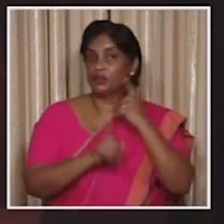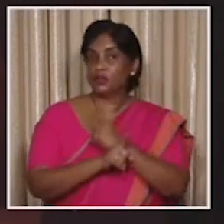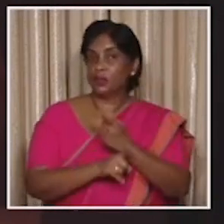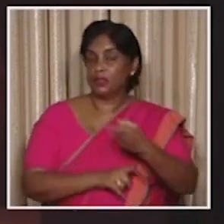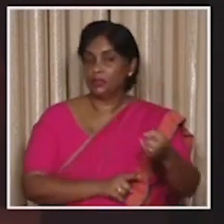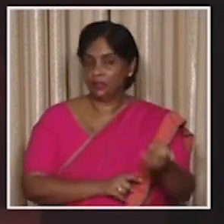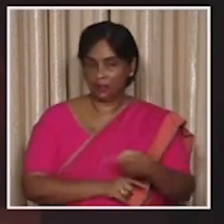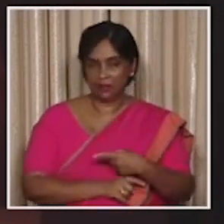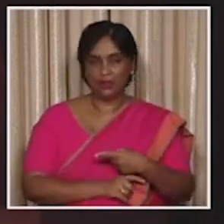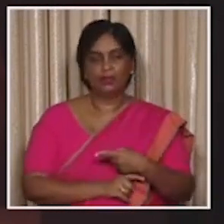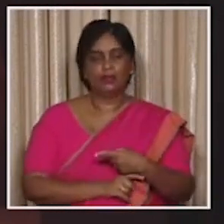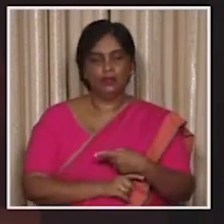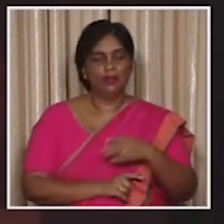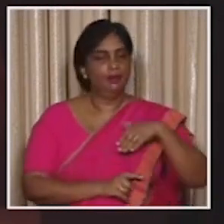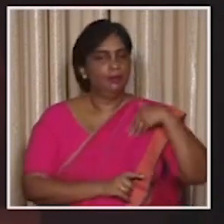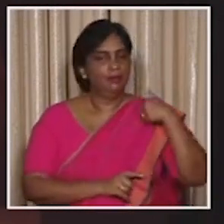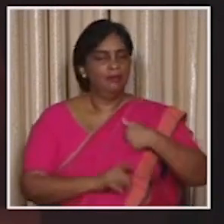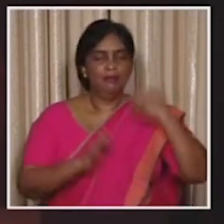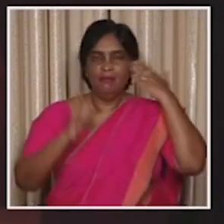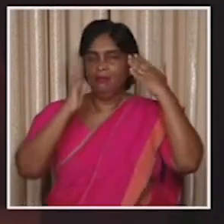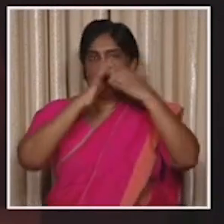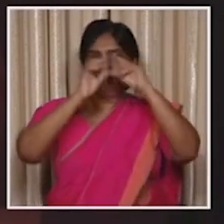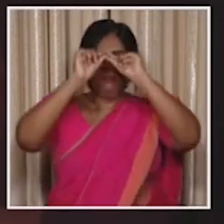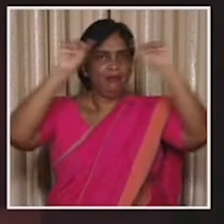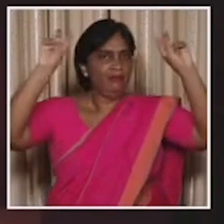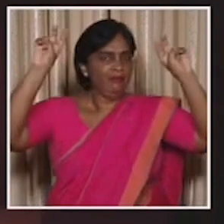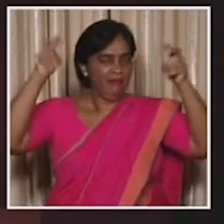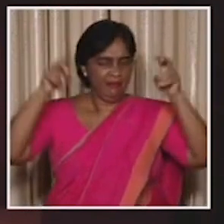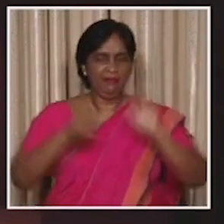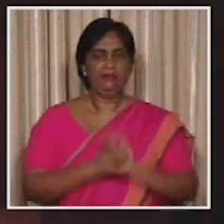දිනේ ප්‍රධානතම තේමා වෙලා තිබෙන්නේ